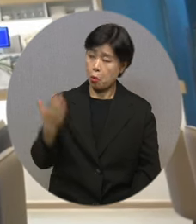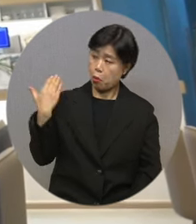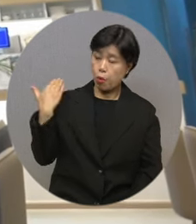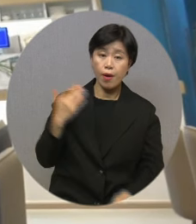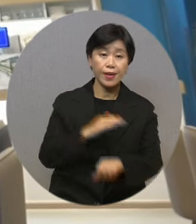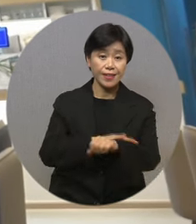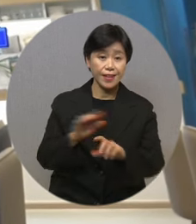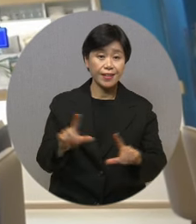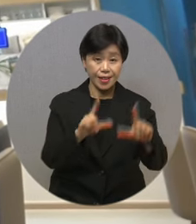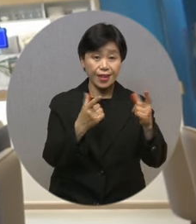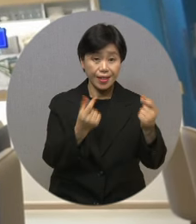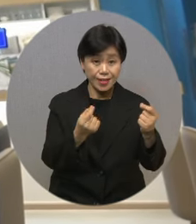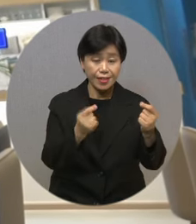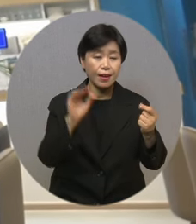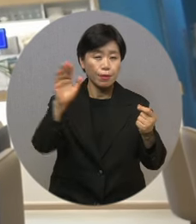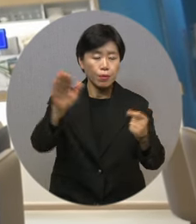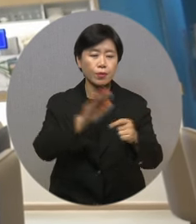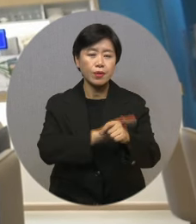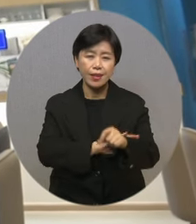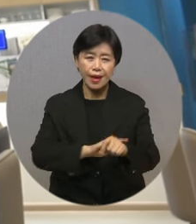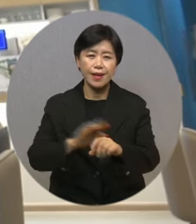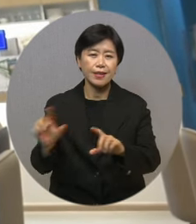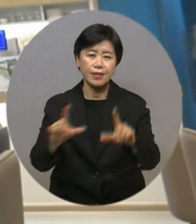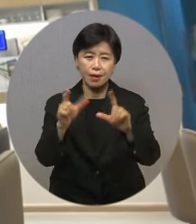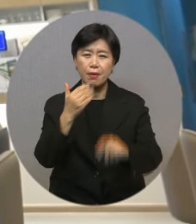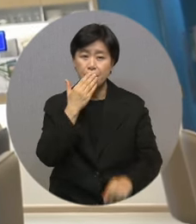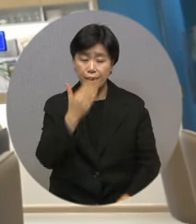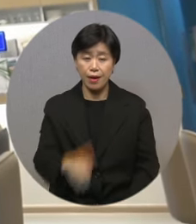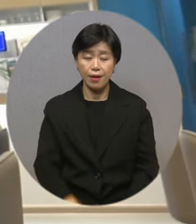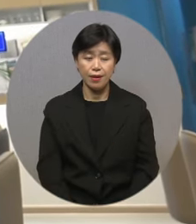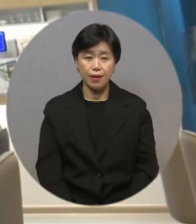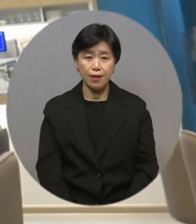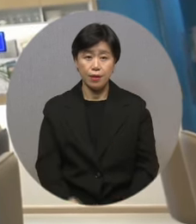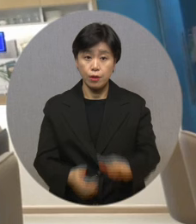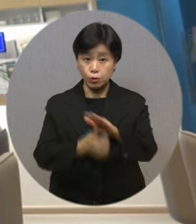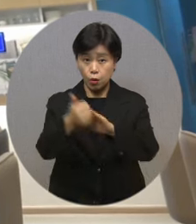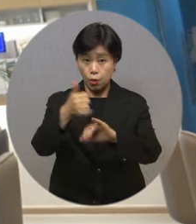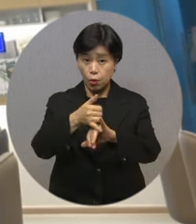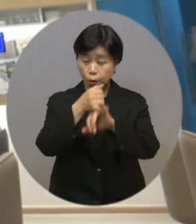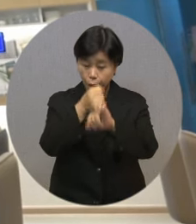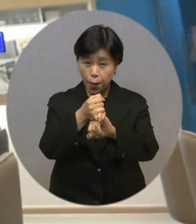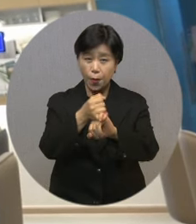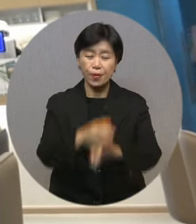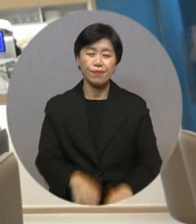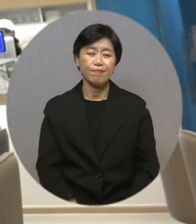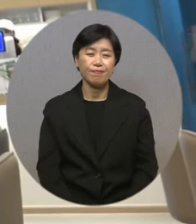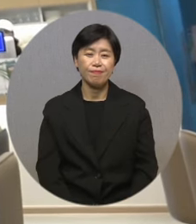잘 견디고 이겨내서 꼭 성공하자.